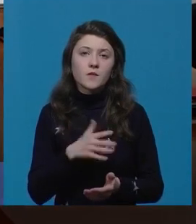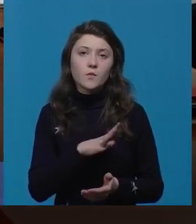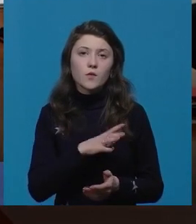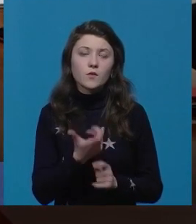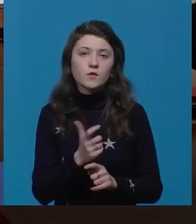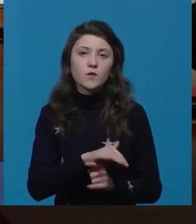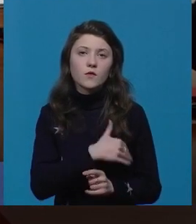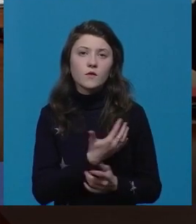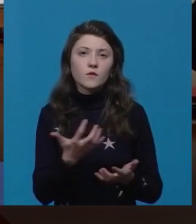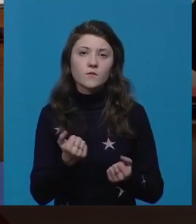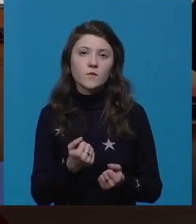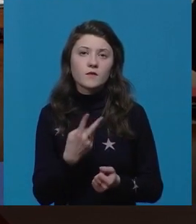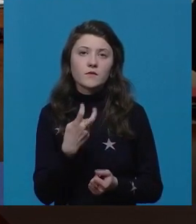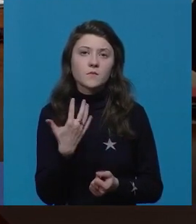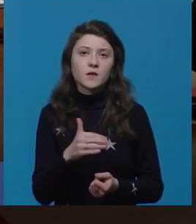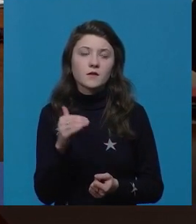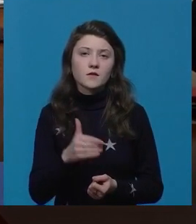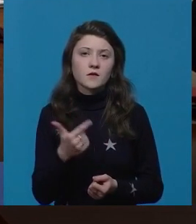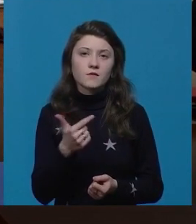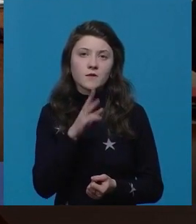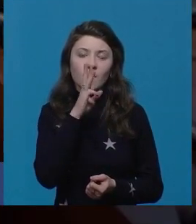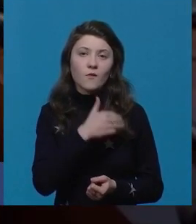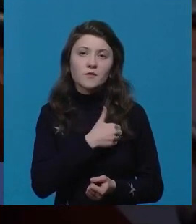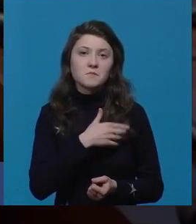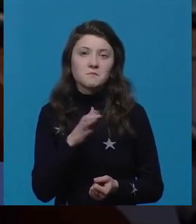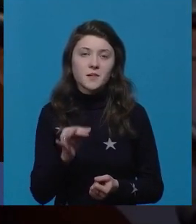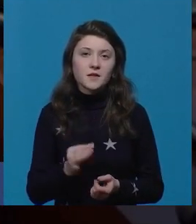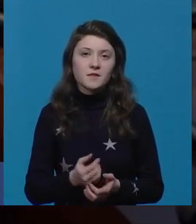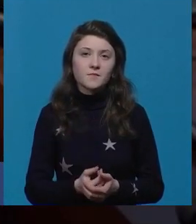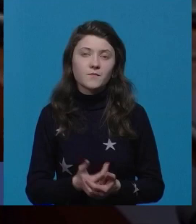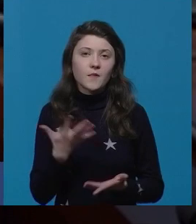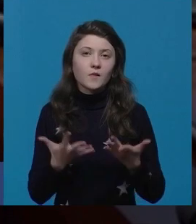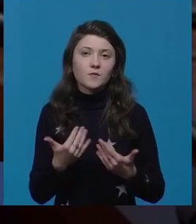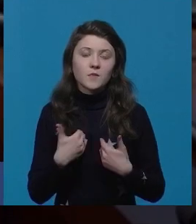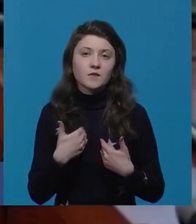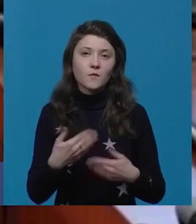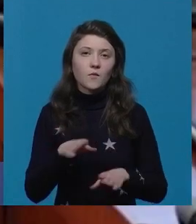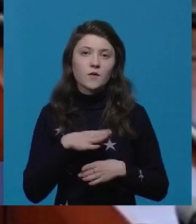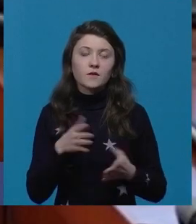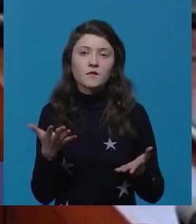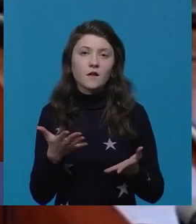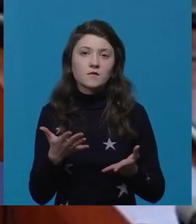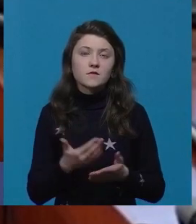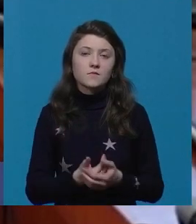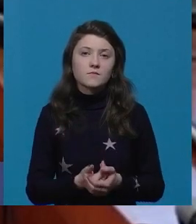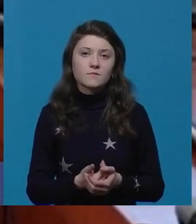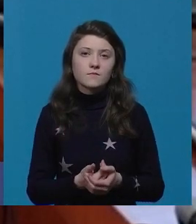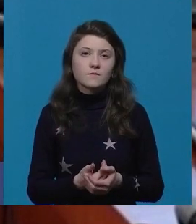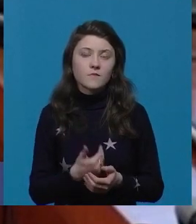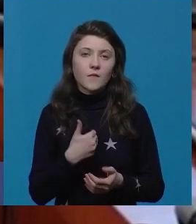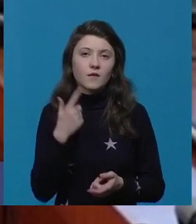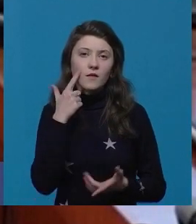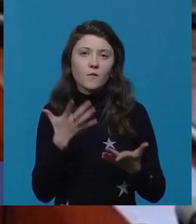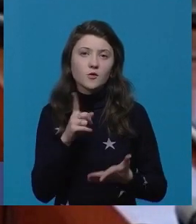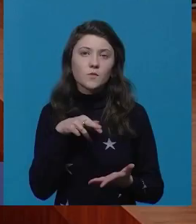хотілося отримати 250 тисяч гривень зарплати. Хотілося б. Якщо мені запропонують десь в комерційній структурі, я, напевно, що піду на